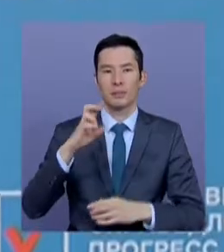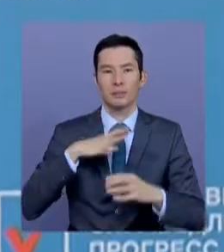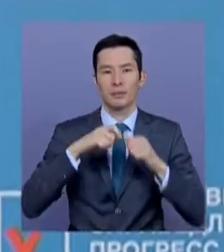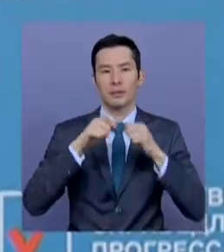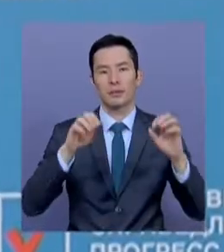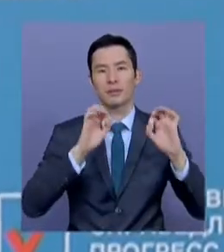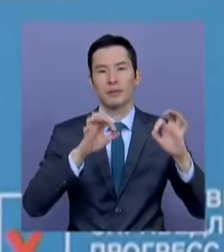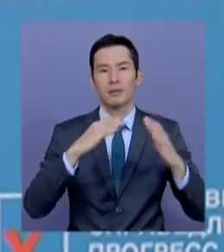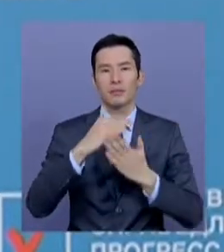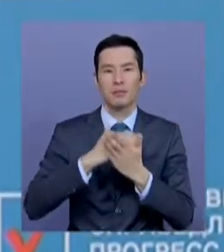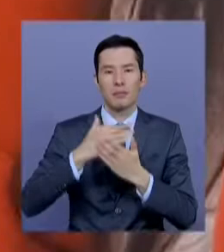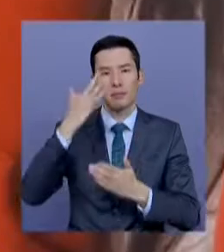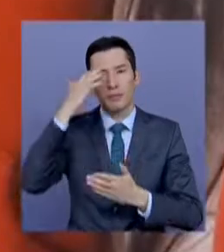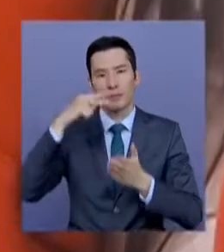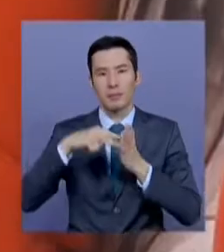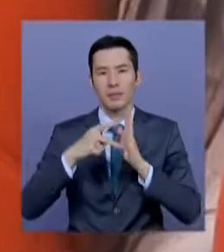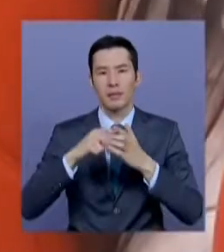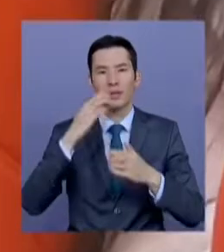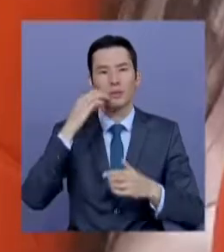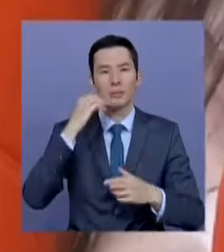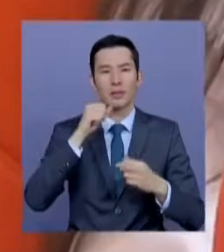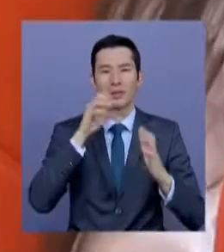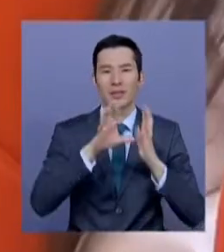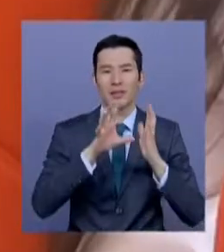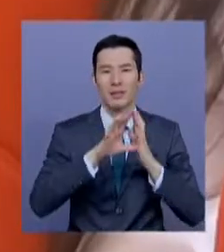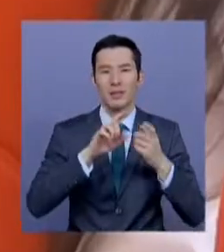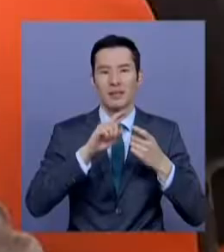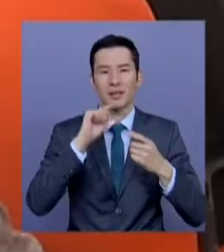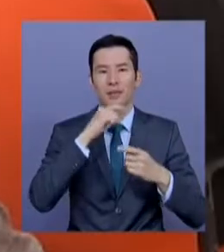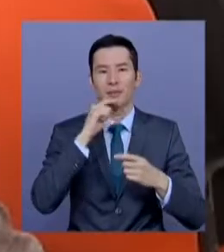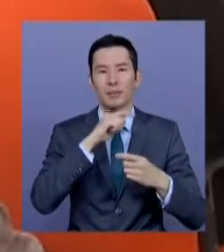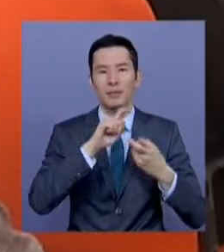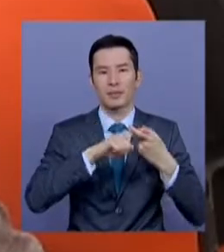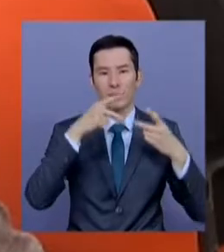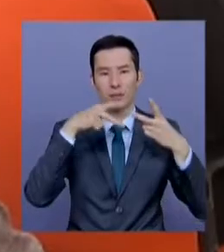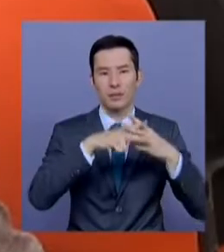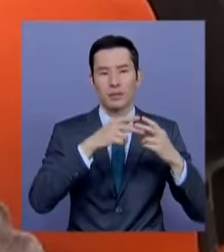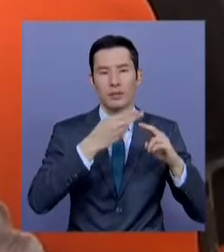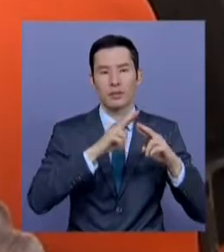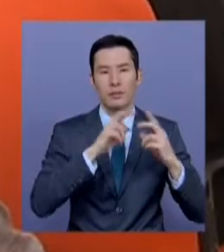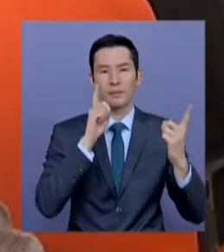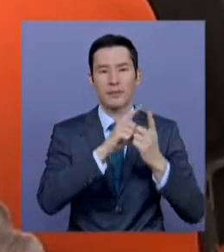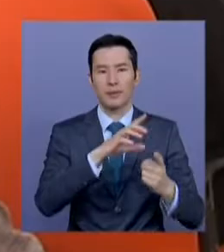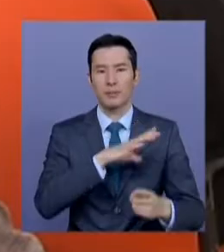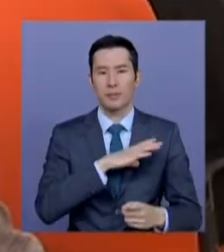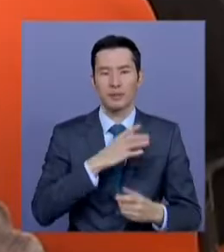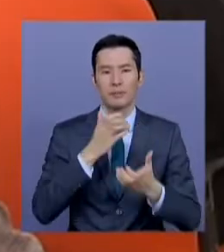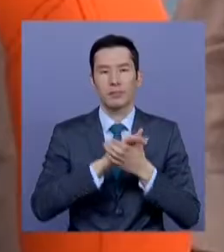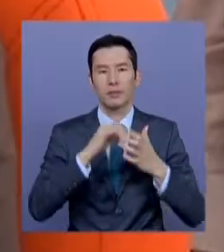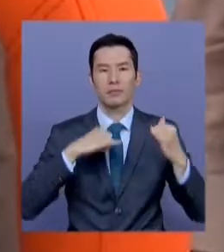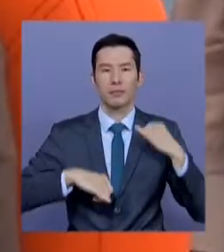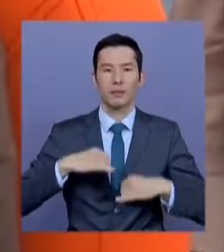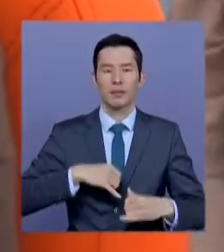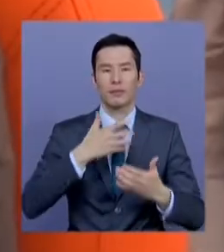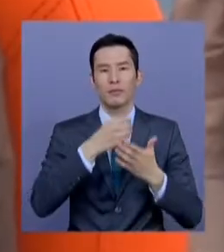үміткердің сенімді өкілдері Алматы экономика колледжінің ұжымымен және студенттермен кездесті. Кандидаттың сайлау алды бағдарламасы таныстырылып, мұғалімдер